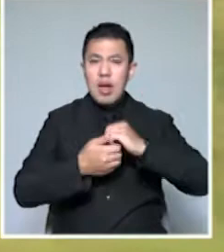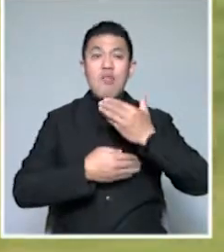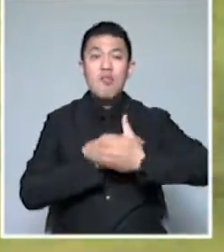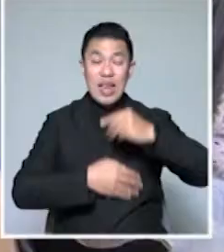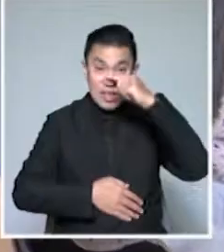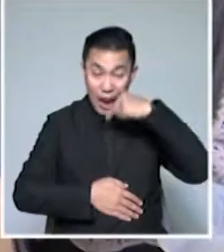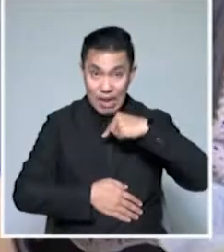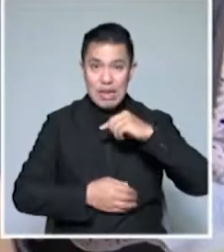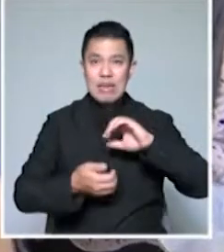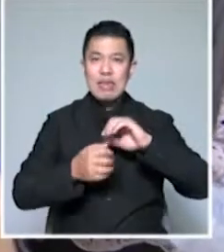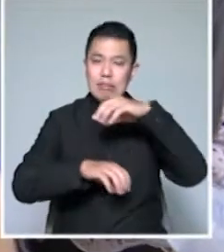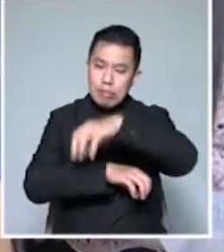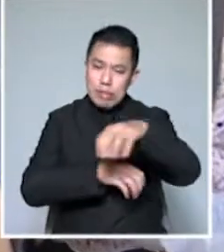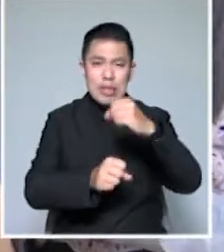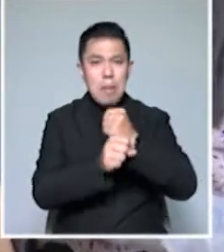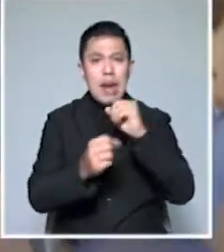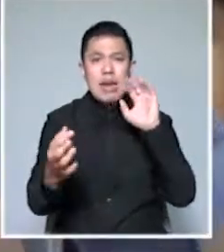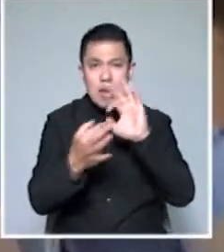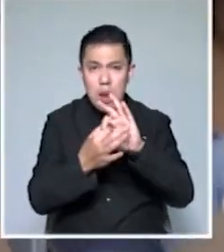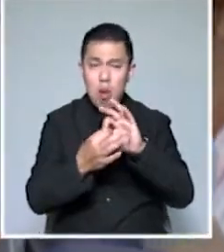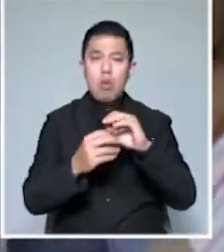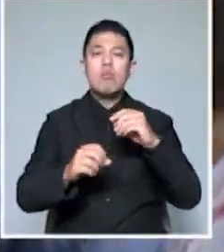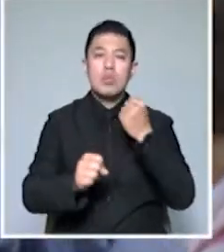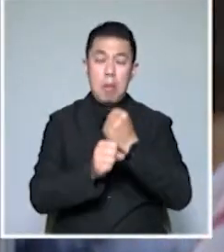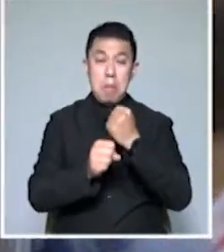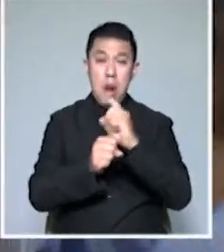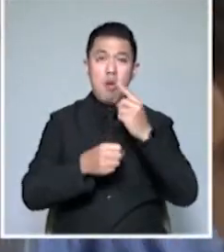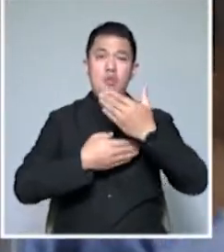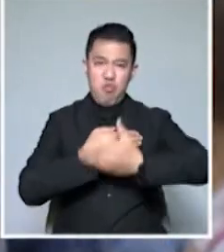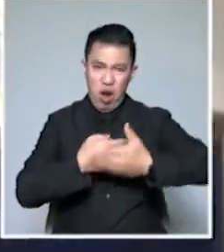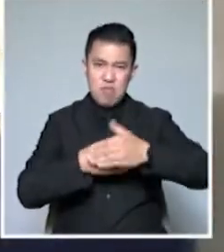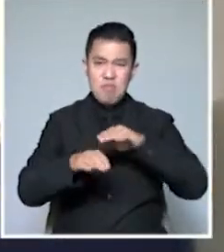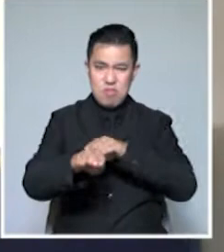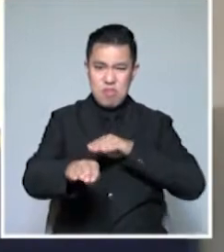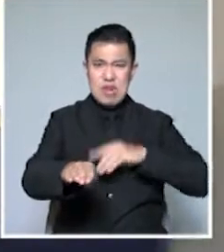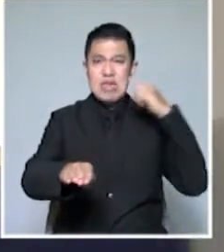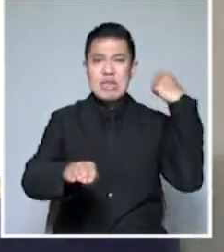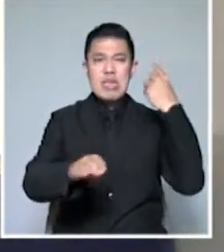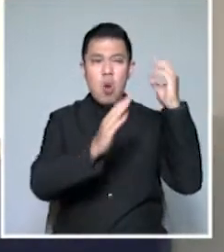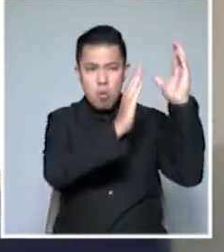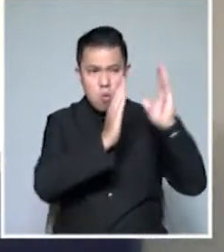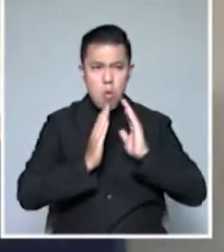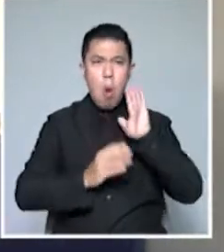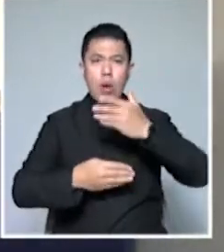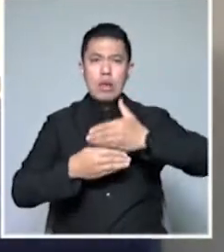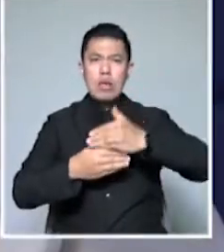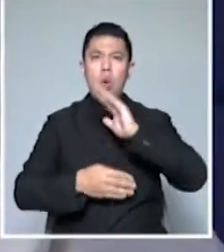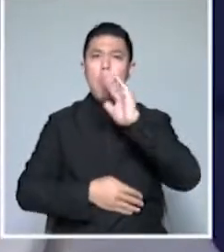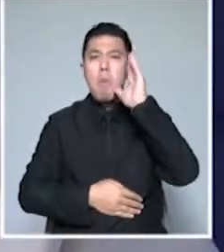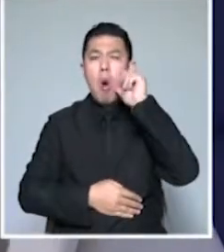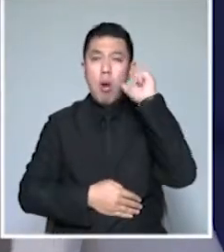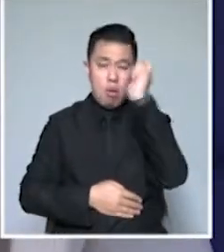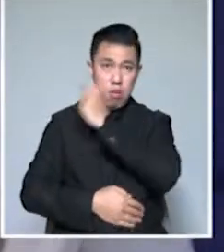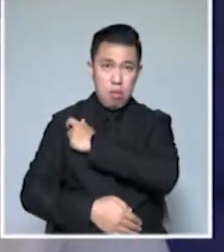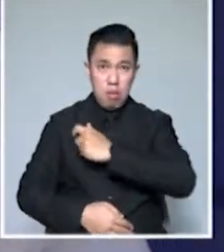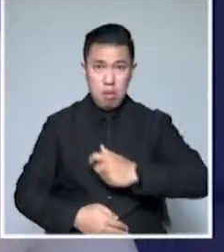เทศไทยและหน่วยงานที่เกี่ยวข้องจัดขบวนรถนำเที่ยวตามรอยพระบาทเที่ยวเขื่อนของพ่อเพื่อนั่งรถไฟลอยน้